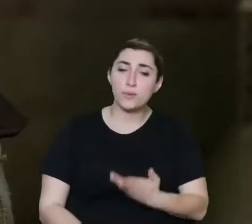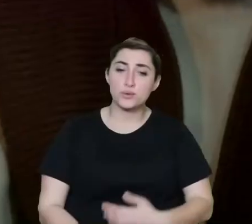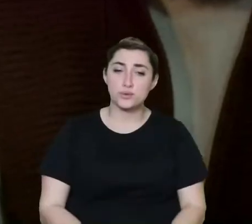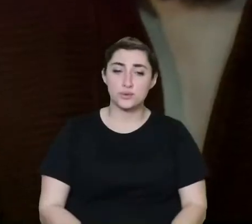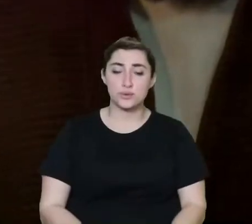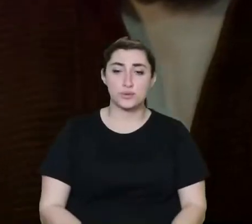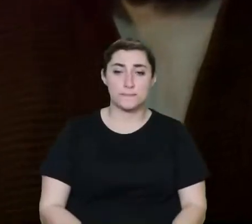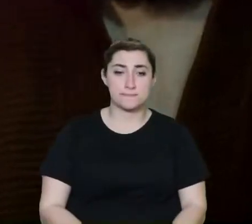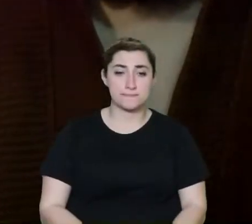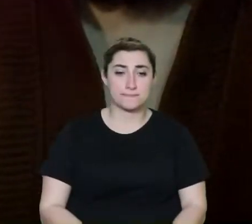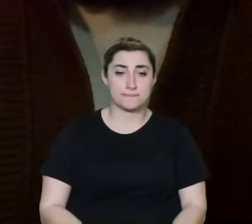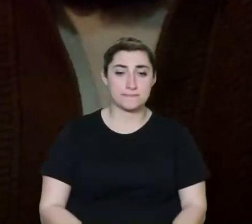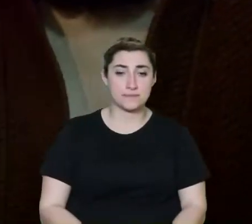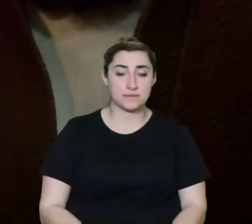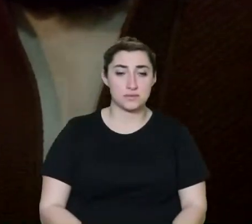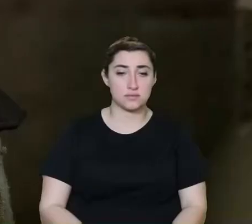Güngör'üm?